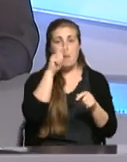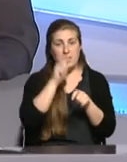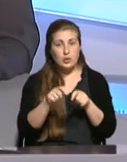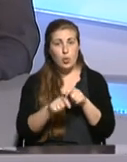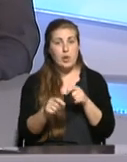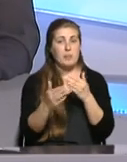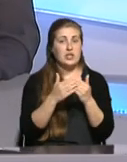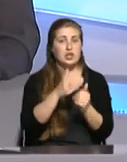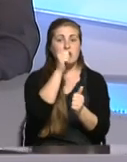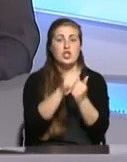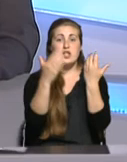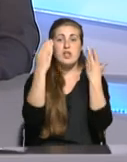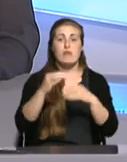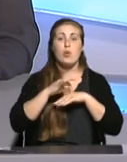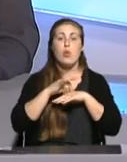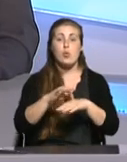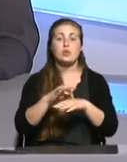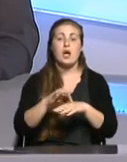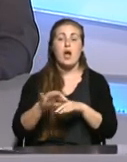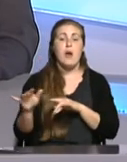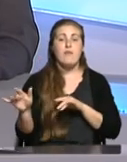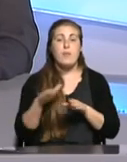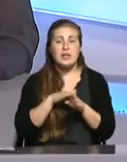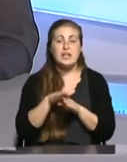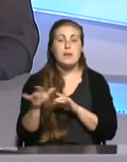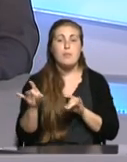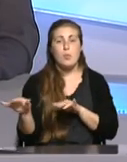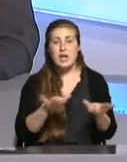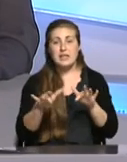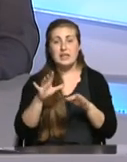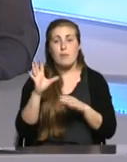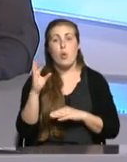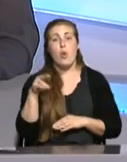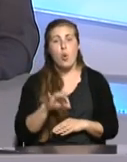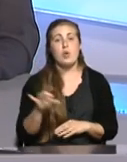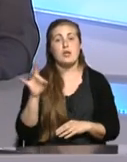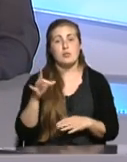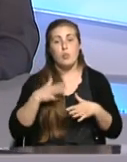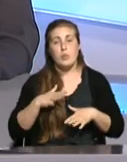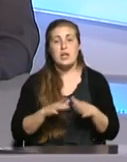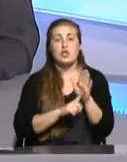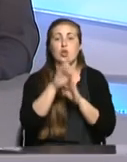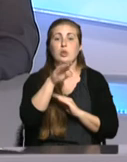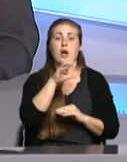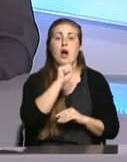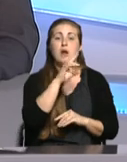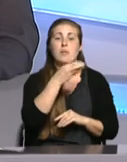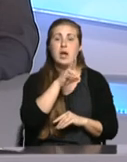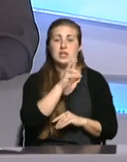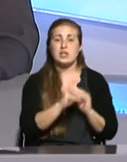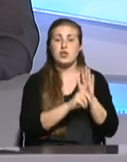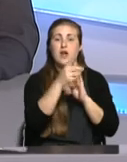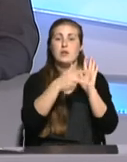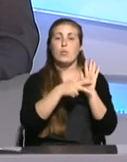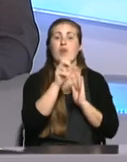ежедневно ход выполнения мероприятий во всех регионах республики я скажу начиная от армянская начиная с 8 апреля